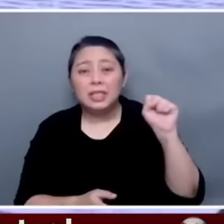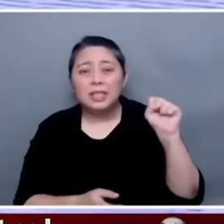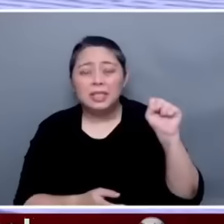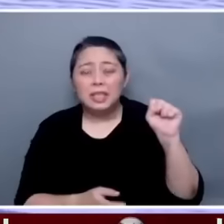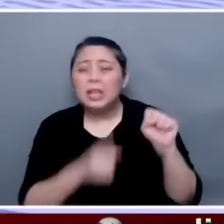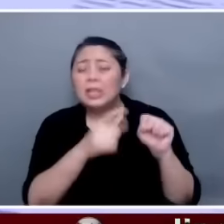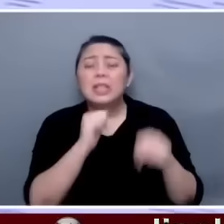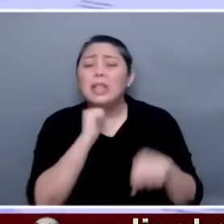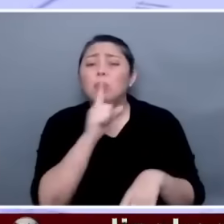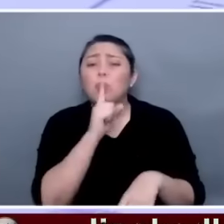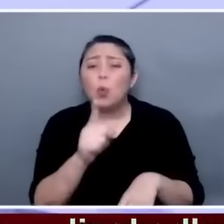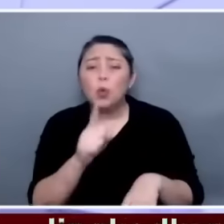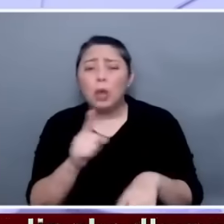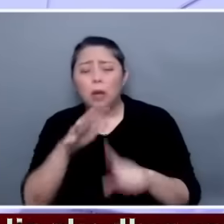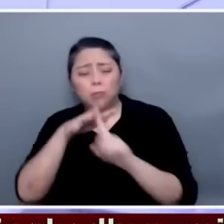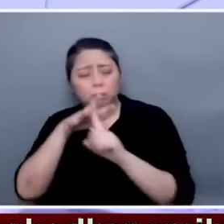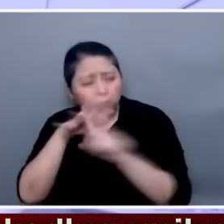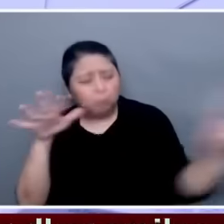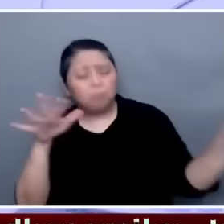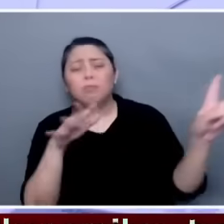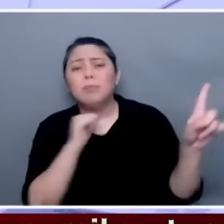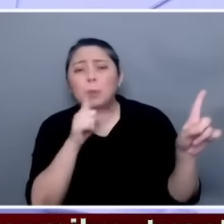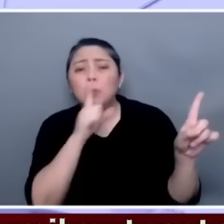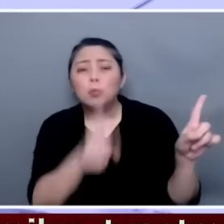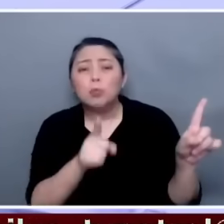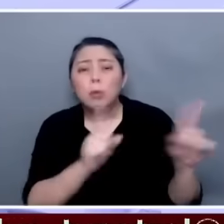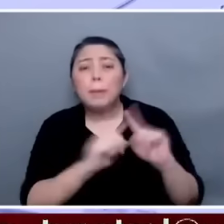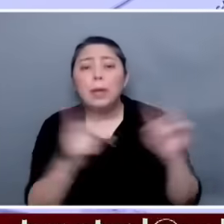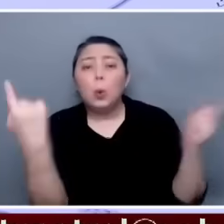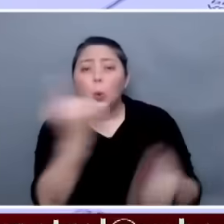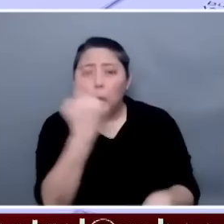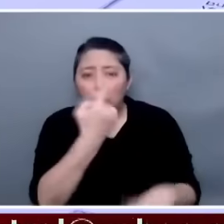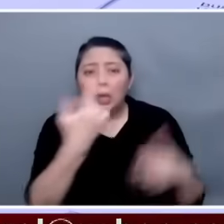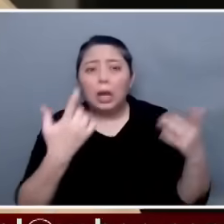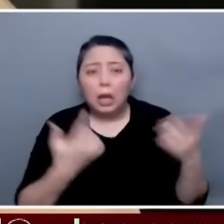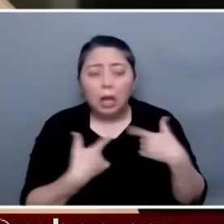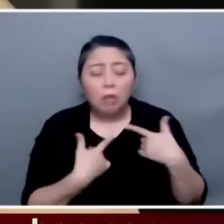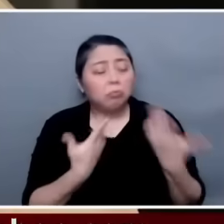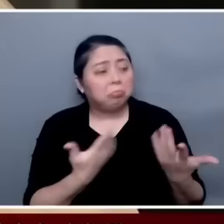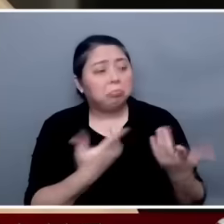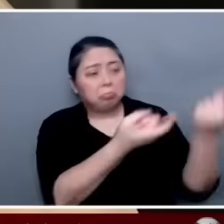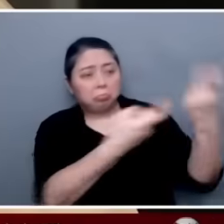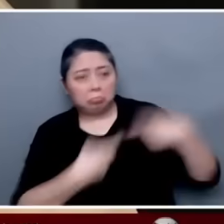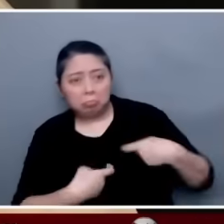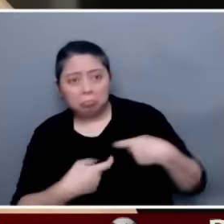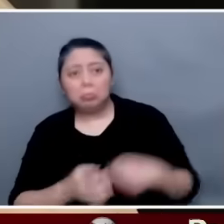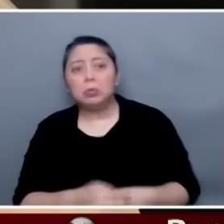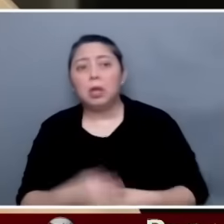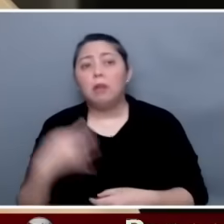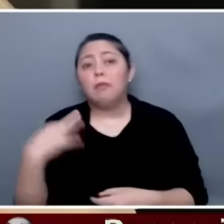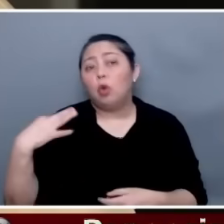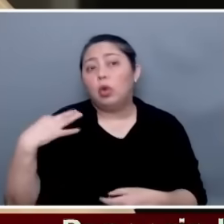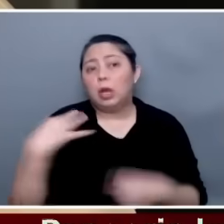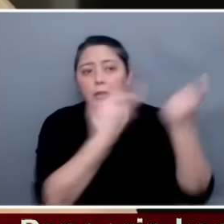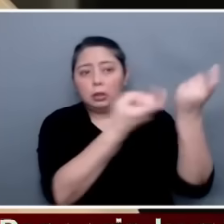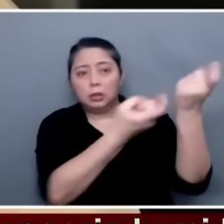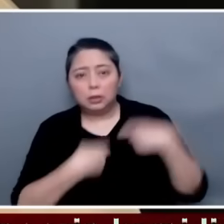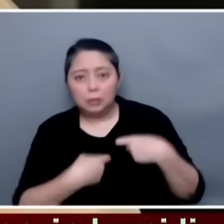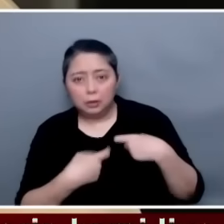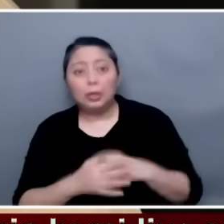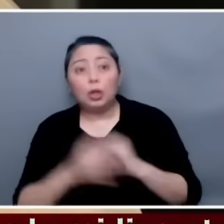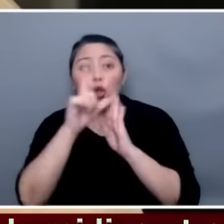ang paghihingi ng suhol. Kusa lang daw na niregaluhan siya ng luxury car. It was voluntarily given to him by